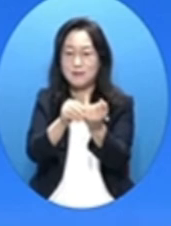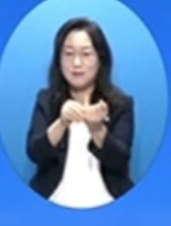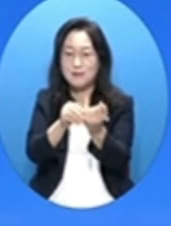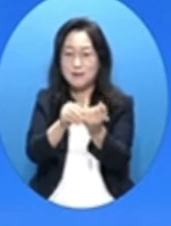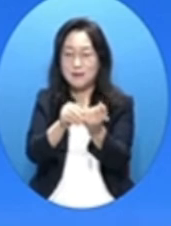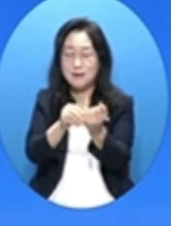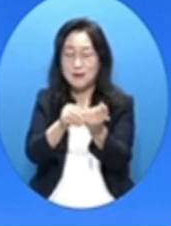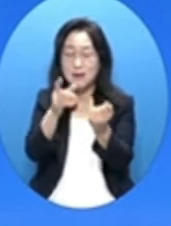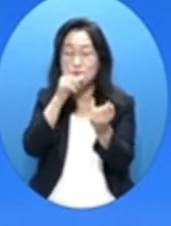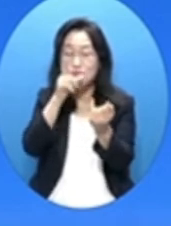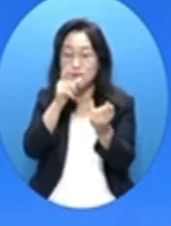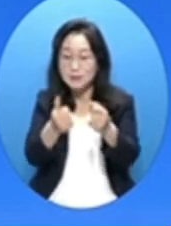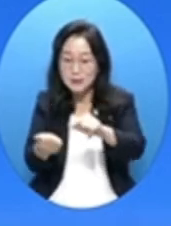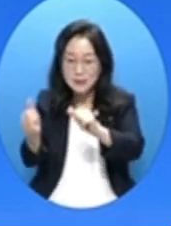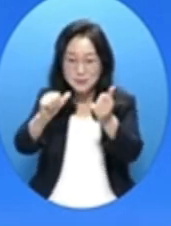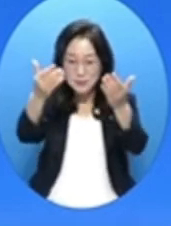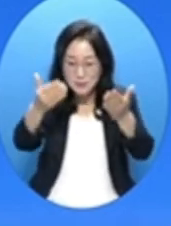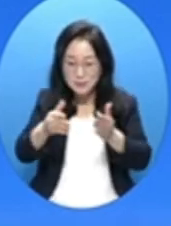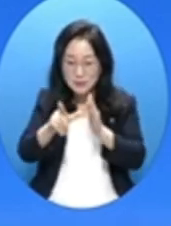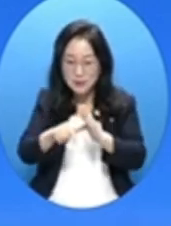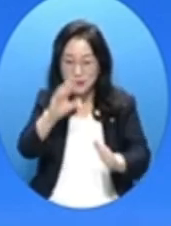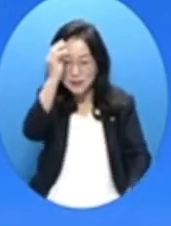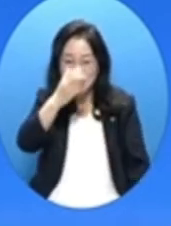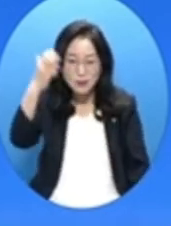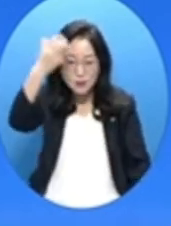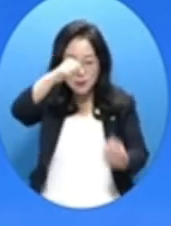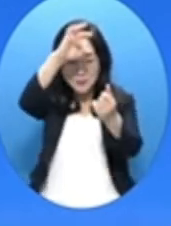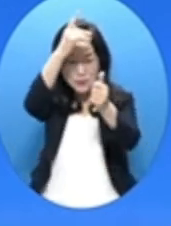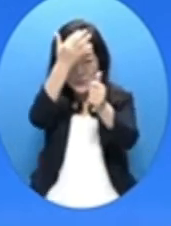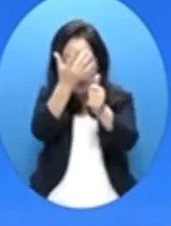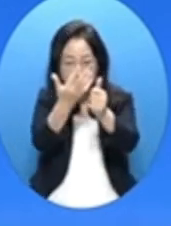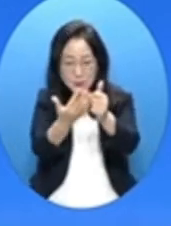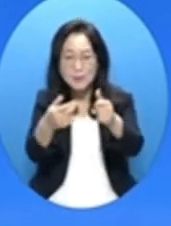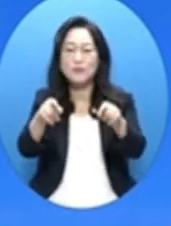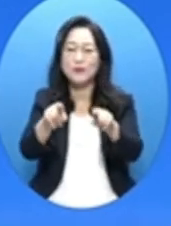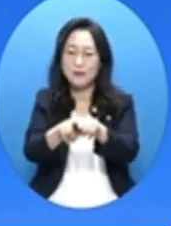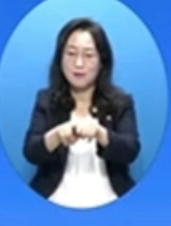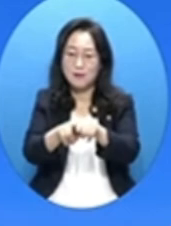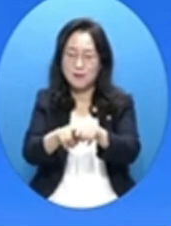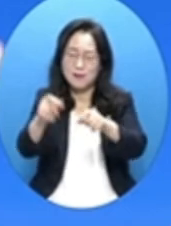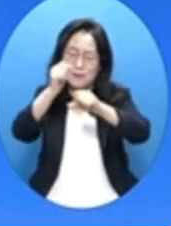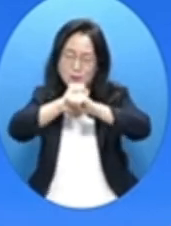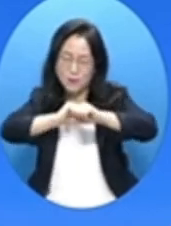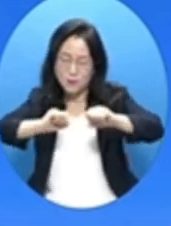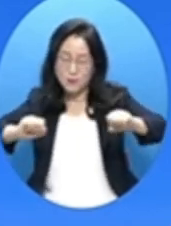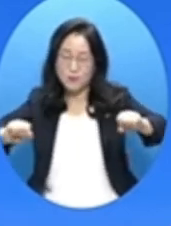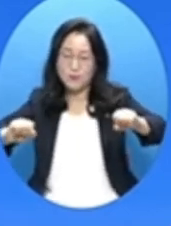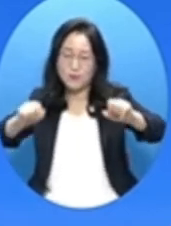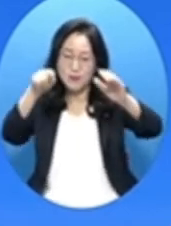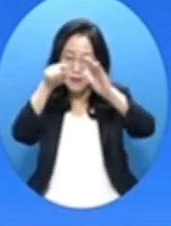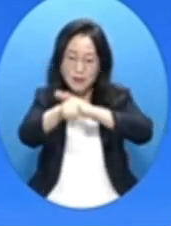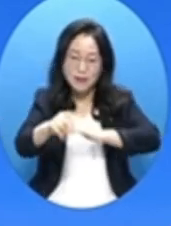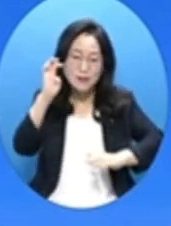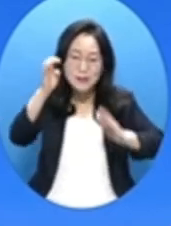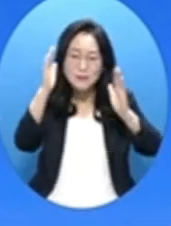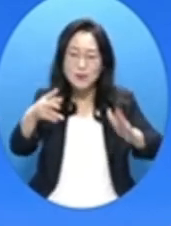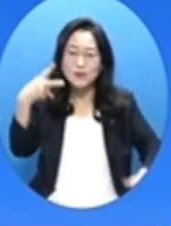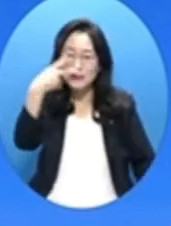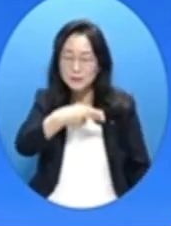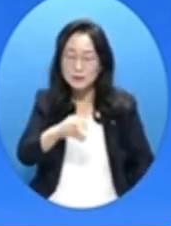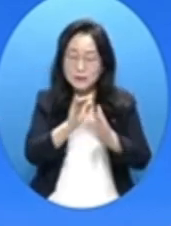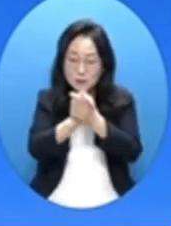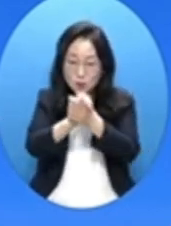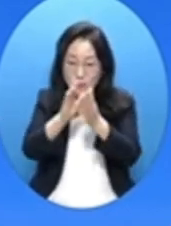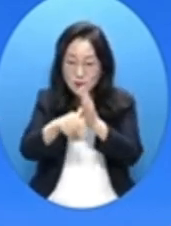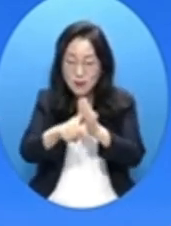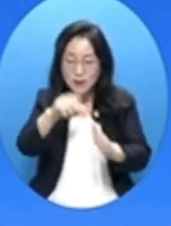침례를 받을 때 성령이 임하셔서 함께 하시고 또 광야에 나가 40일을 금식하며 기도하실 때도